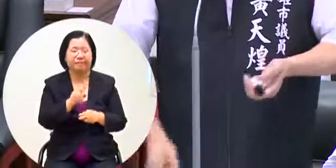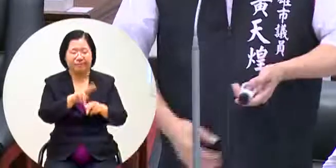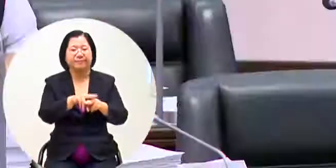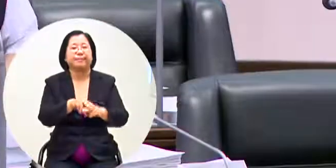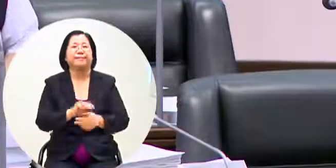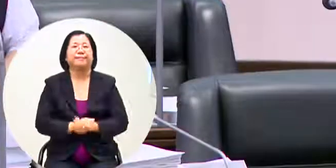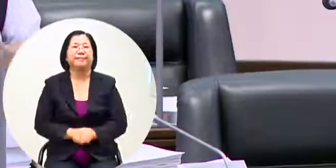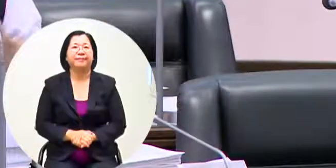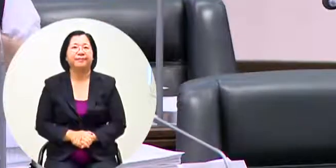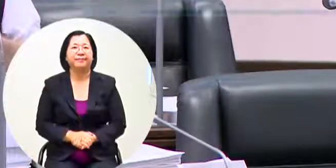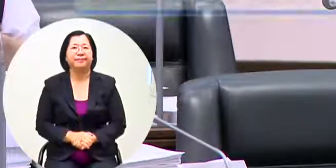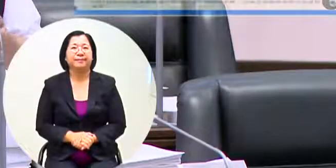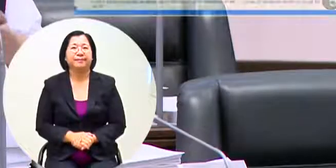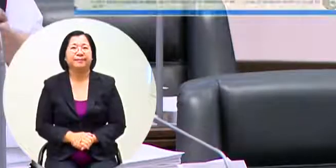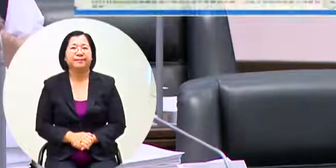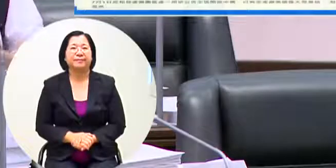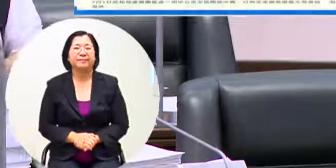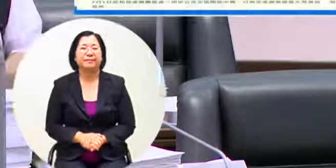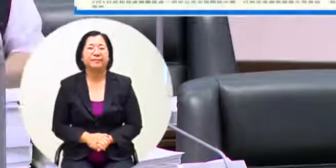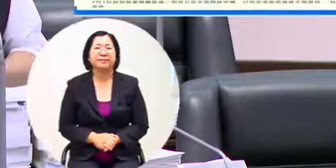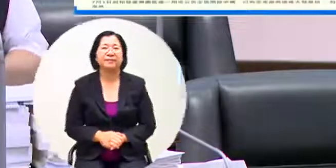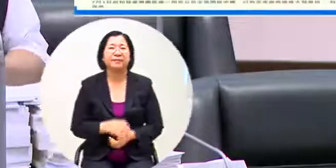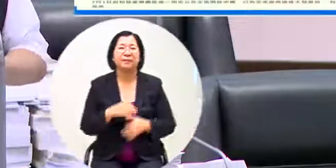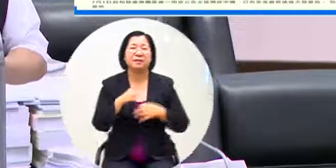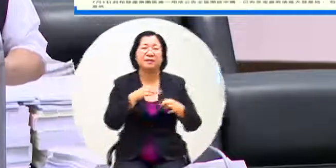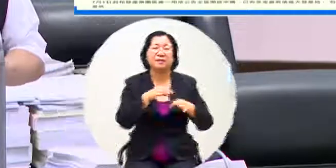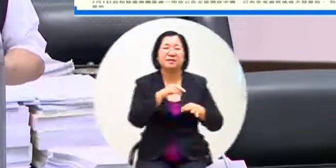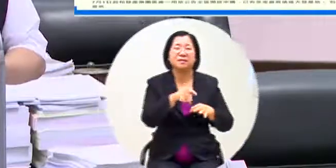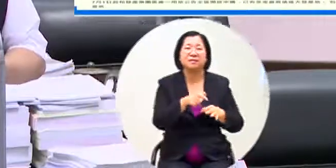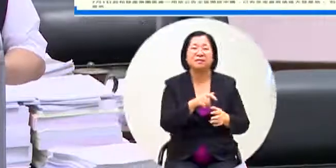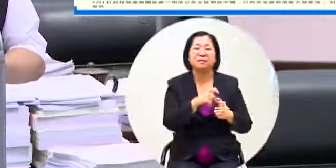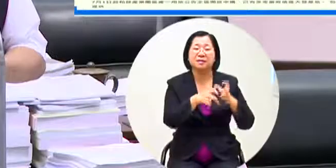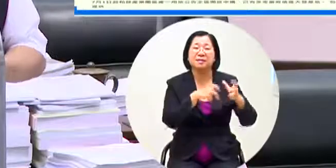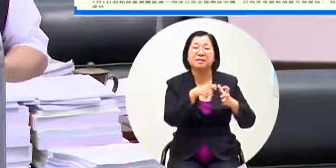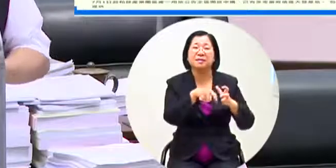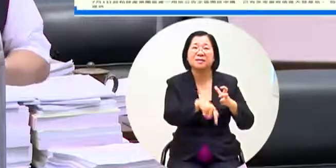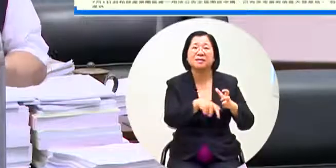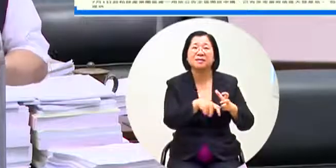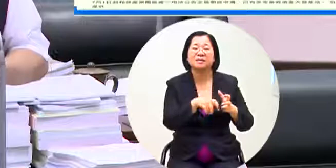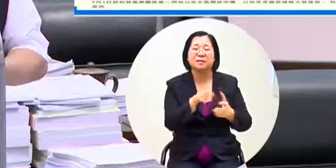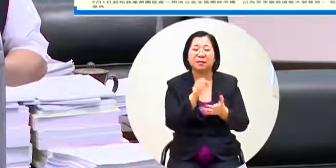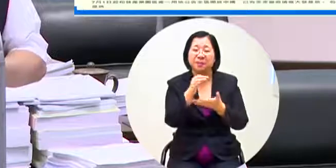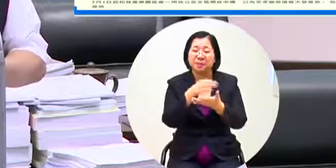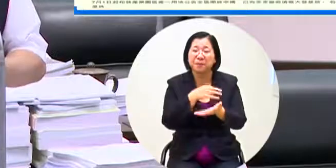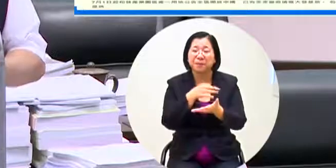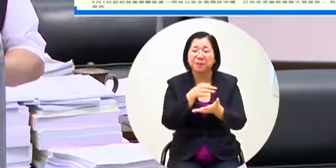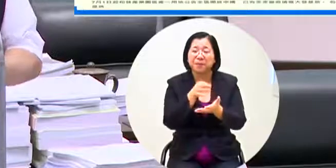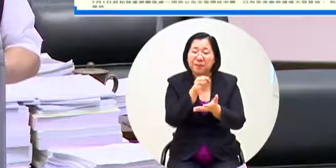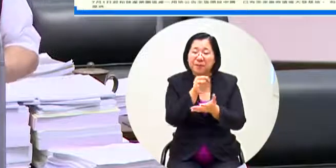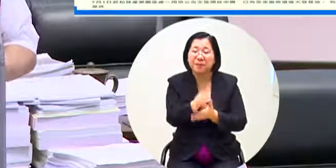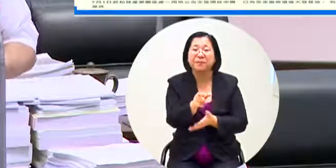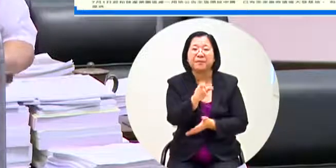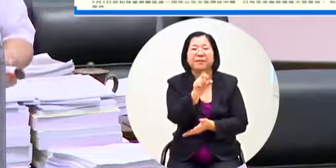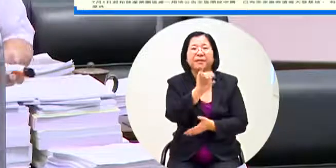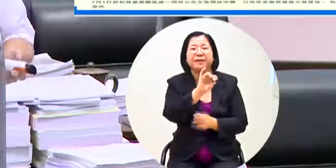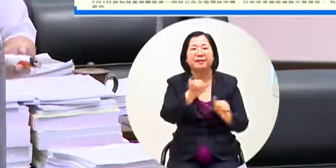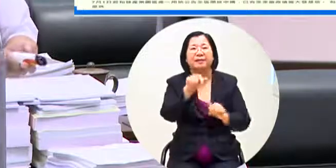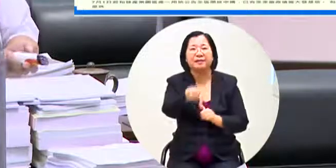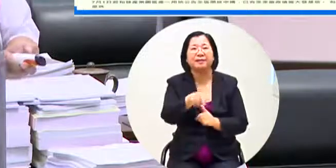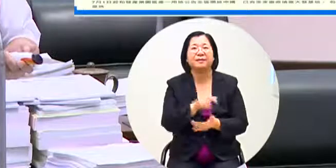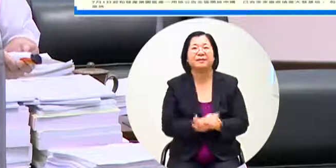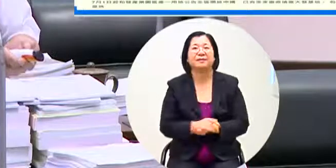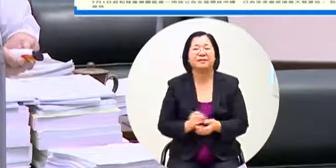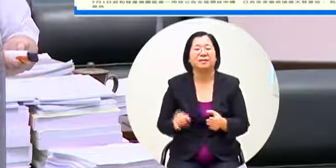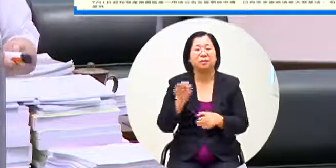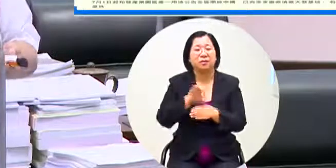因厂商当然伊要投资啦吼，伊要买地，伊嘛伊一定是顾虑伊的这个投资成本啦吼。啊，所以